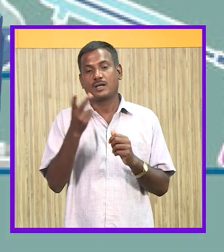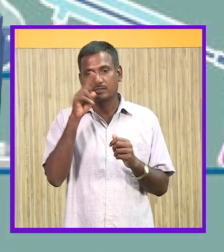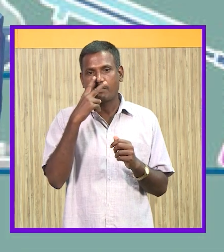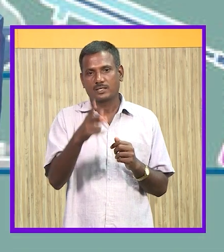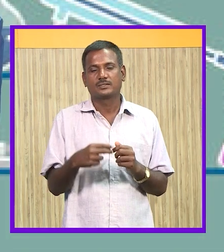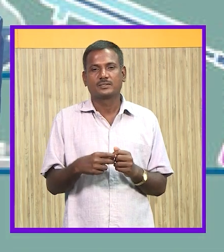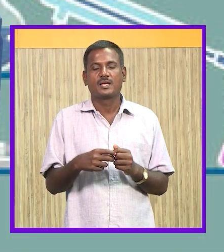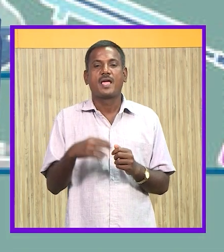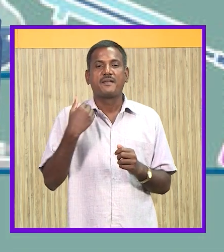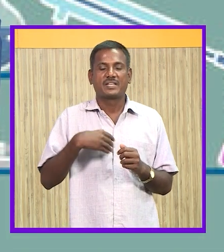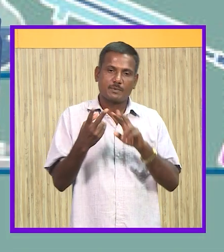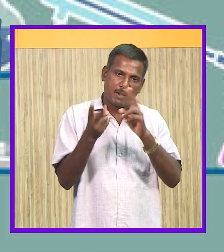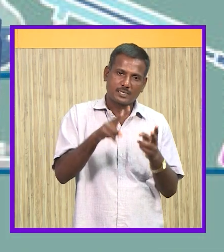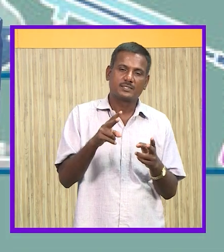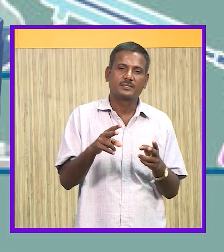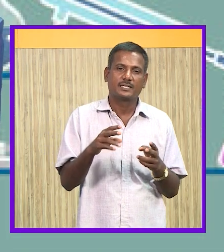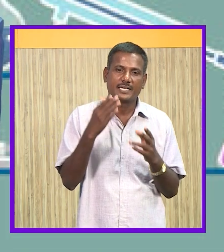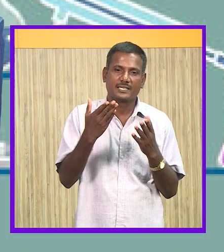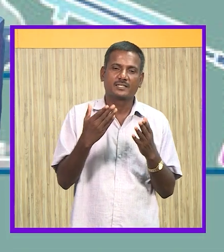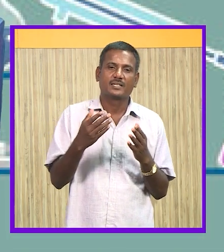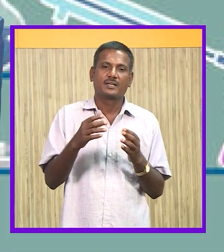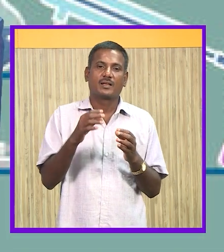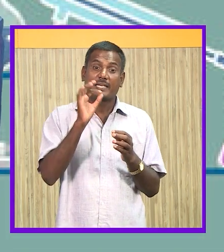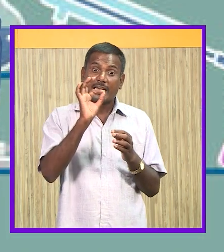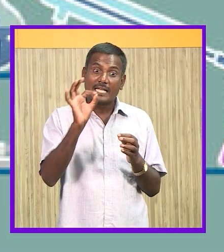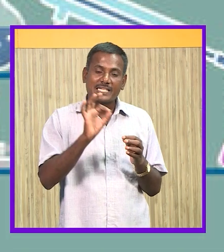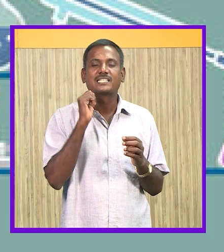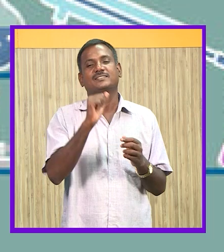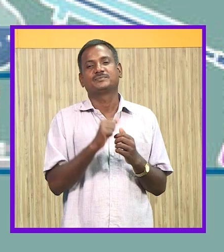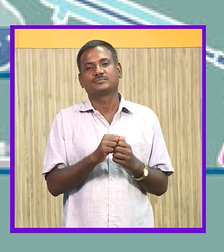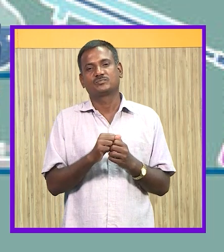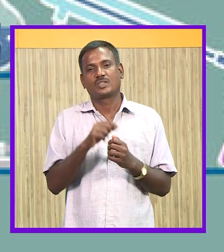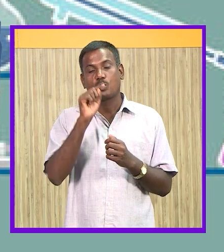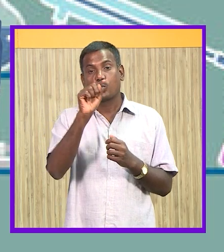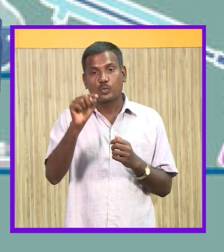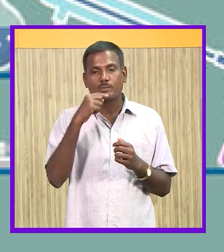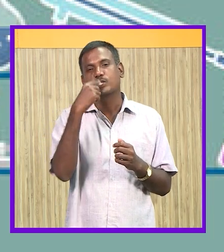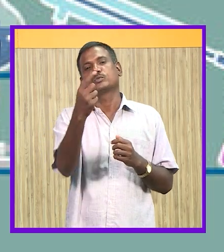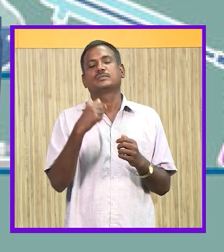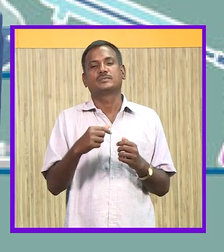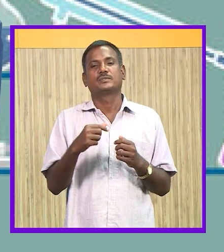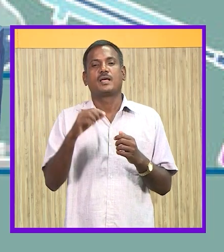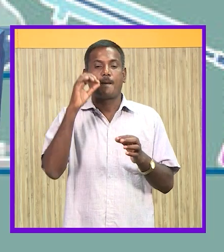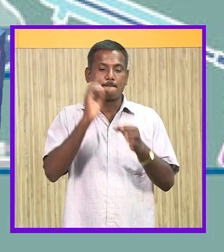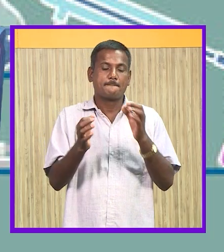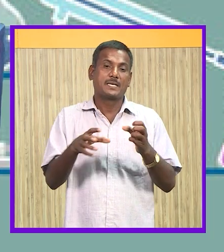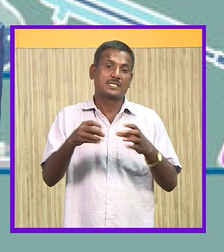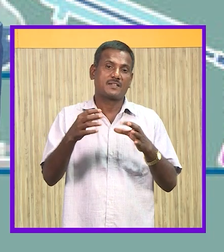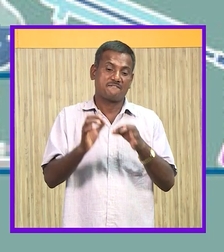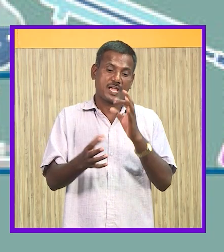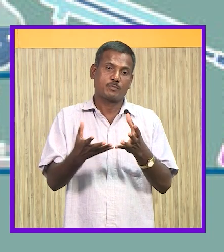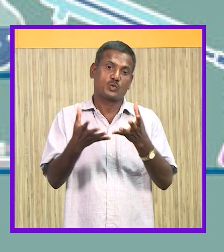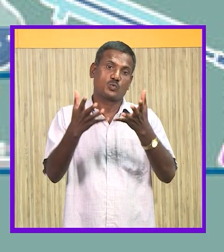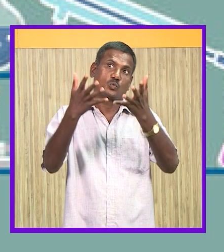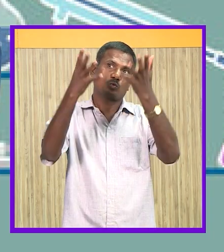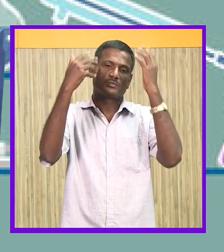பார்க்க போகிறது வேதியியல் மாற்றம் நிகழ தகுந்த காரணங்கள். ஒரு எக்ஸாம்பிள் சொல்லி சொல்கிறேன். பட்டாசு ஒன்று வேகமாக எரியறீங்க,